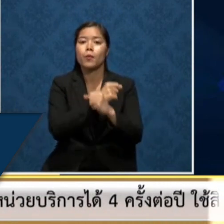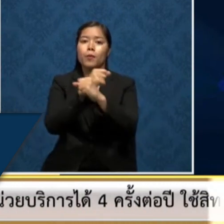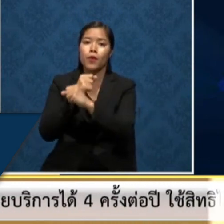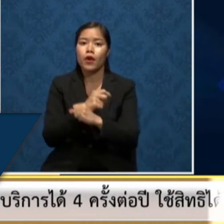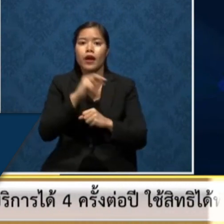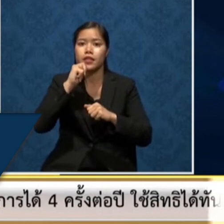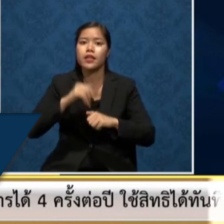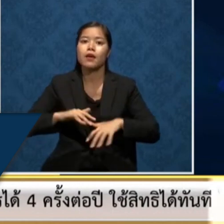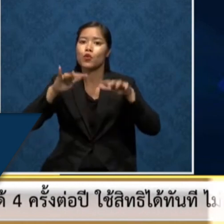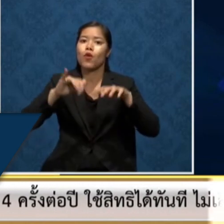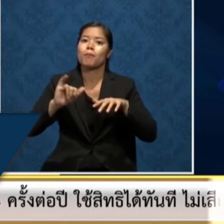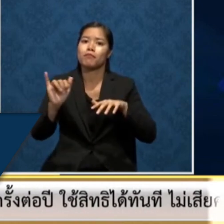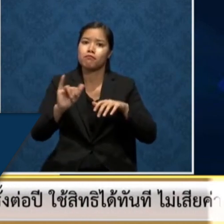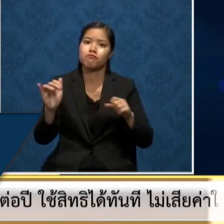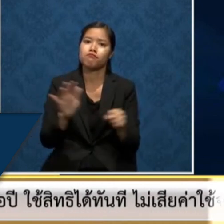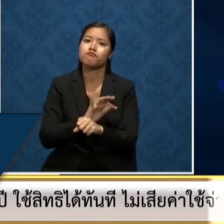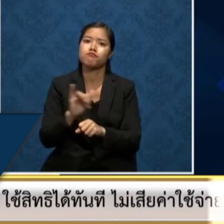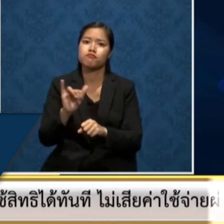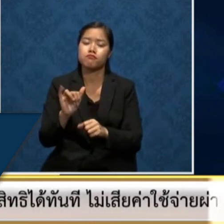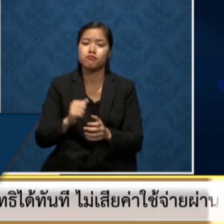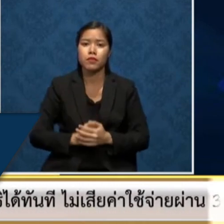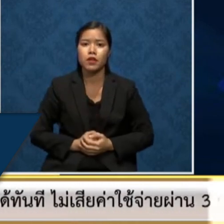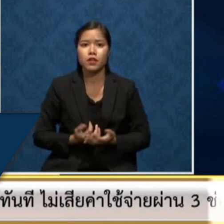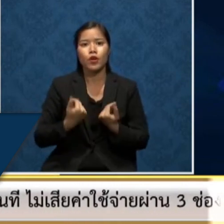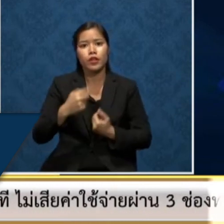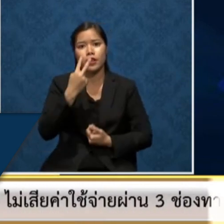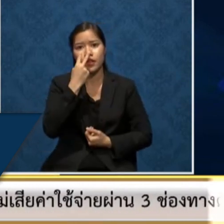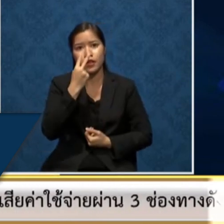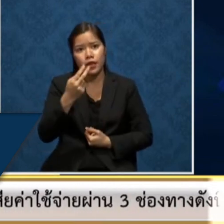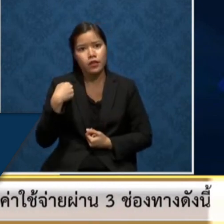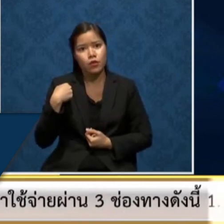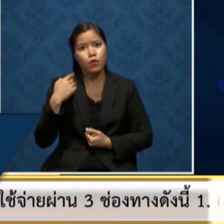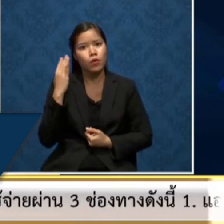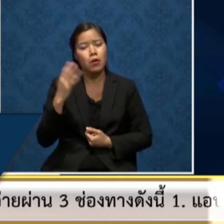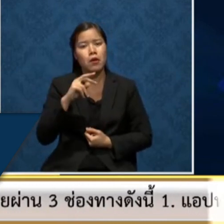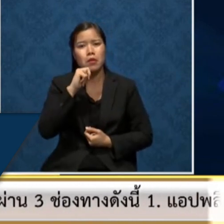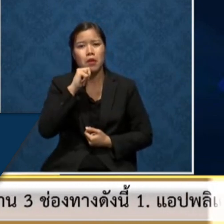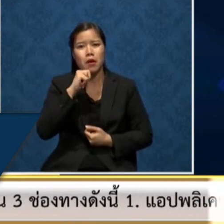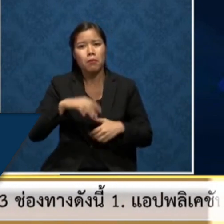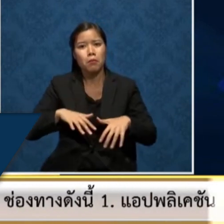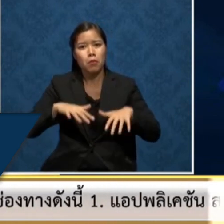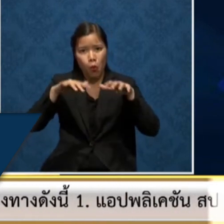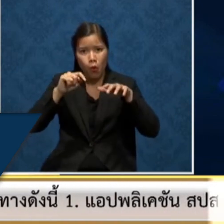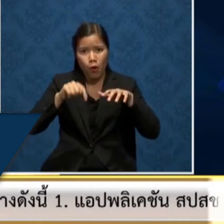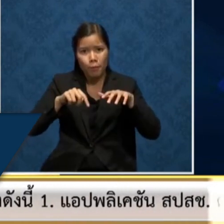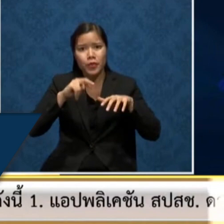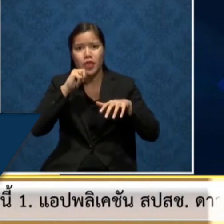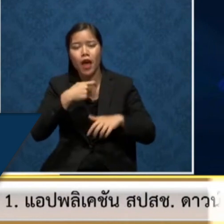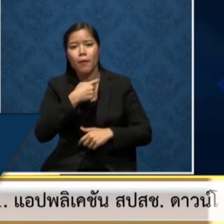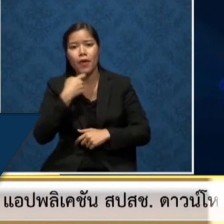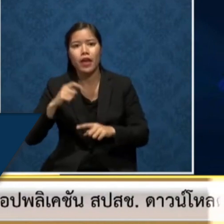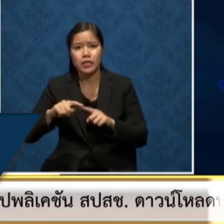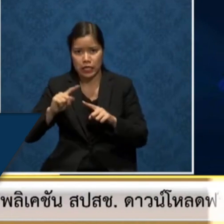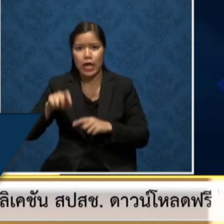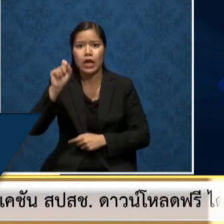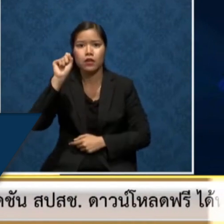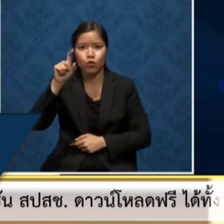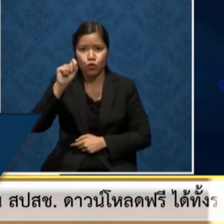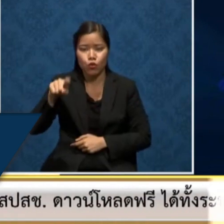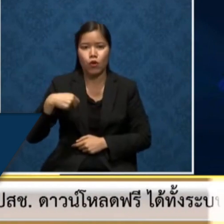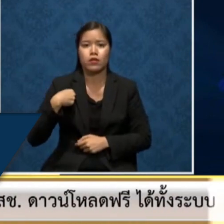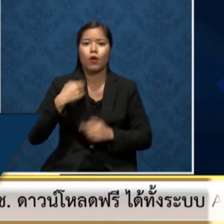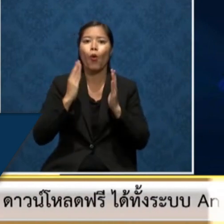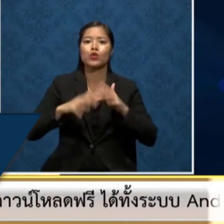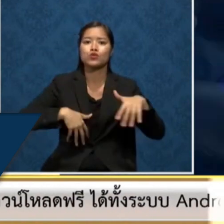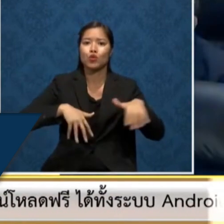พอผมเห็นว่าสถานการณ์สภาพอากาศวิกฤตเป็นสถานการณ์เร่งด่วนและมีเหตุให้พี่น้องประชาชนได้รับผลกระทบเป็น